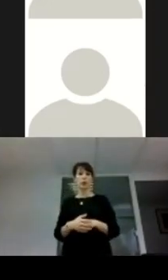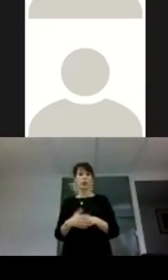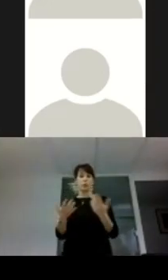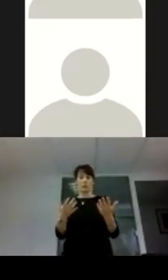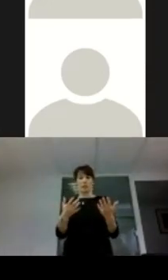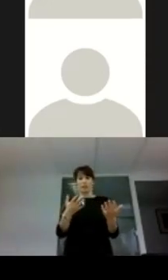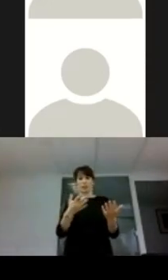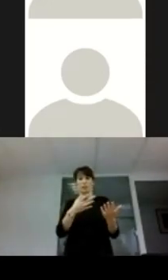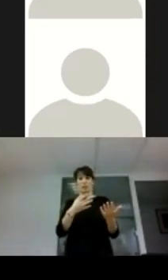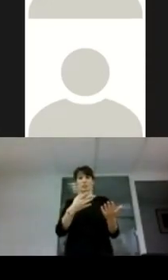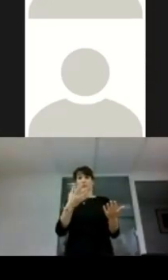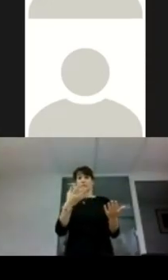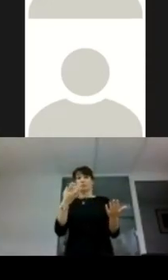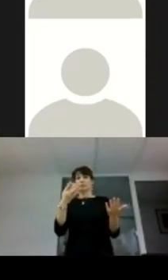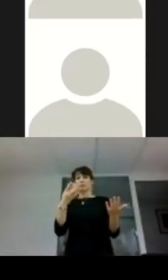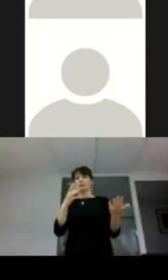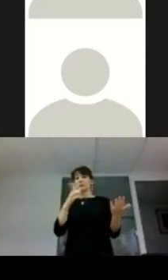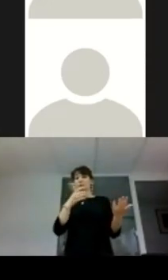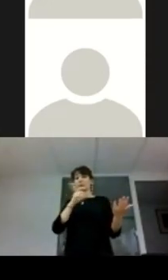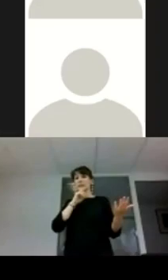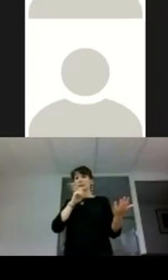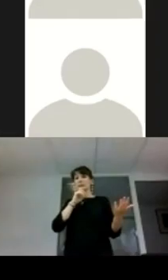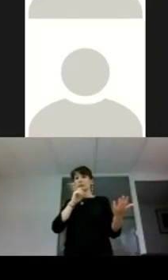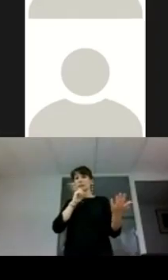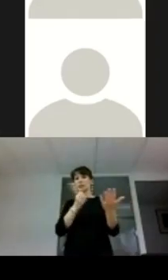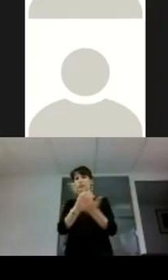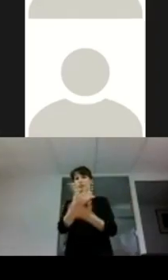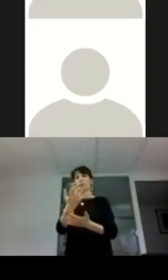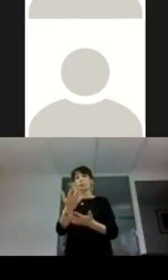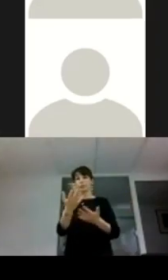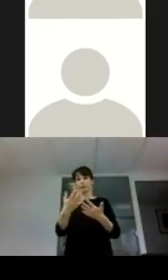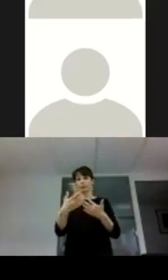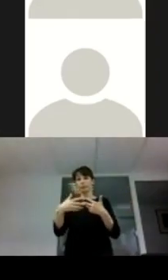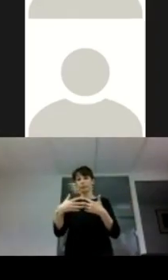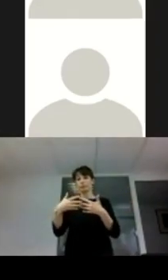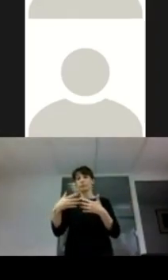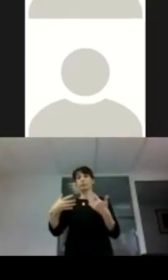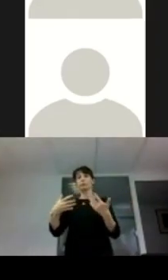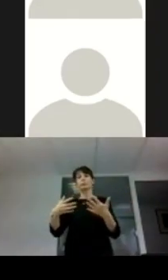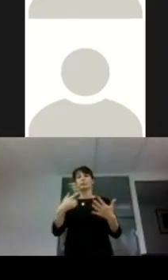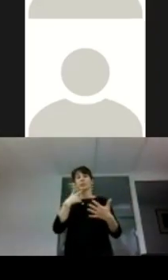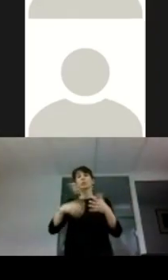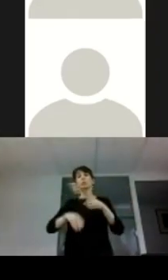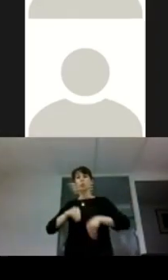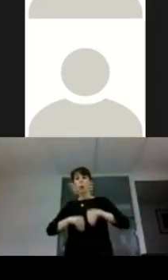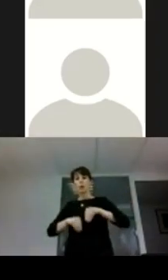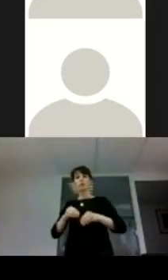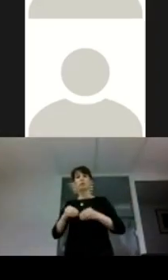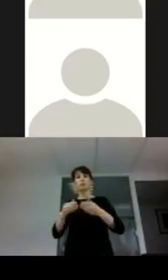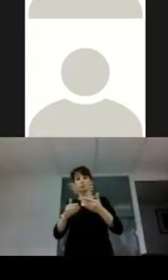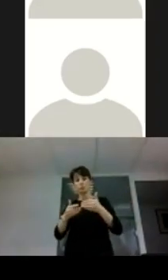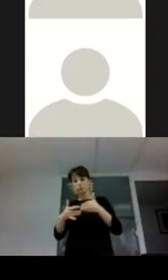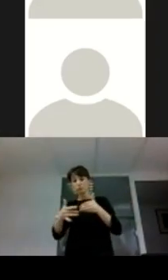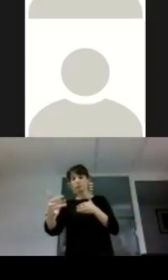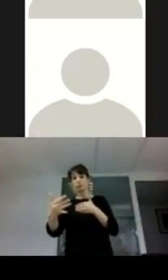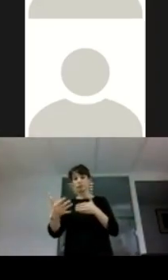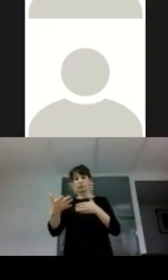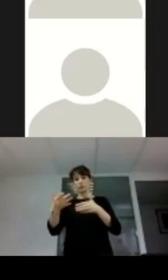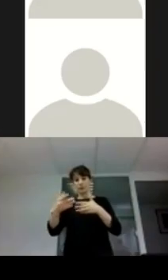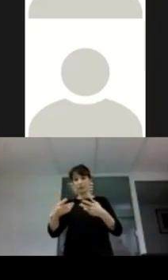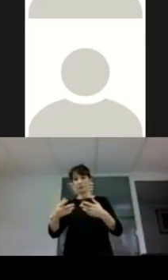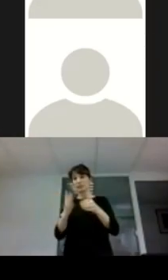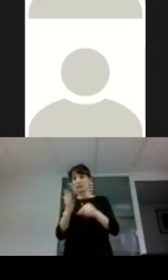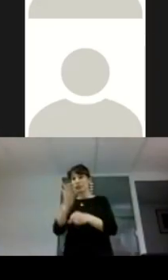qu'il y a quelque chose qui n'a pas été dit encore jusqu'à maintenant, c'est que la survie à 5 ans, c'est seulement, on peut